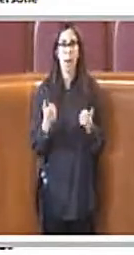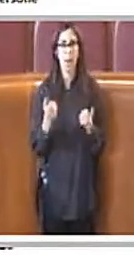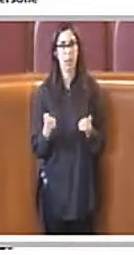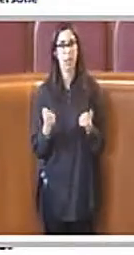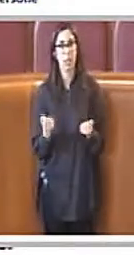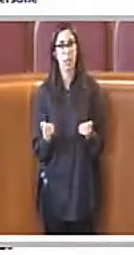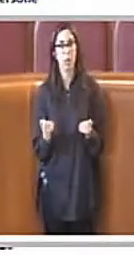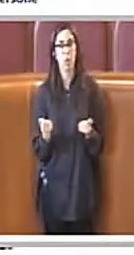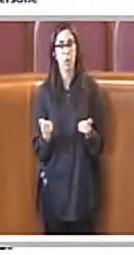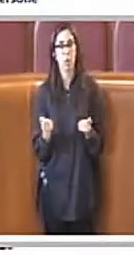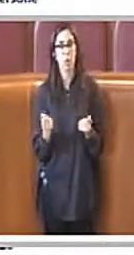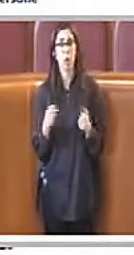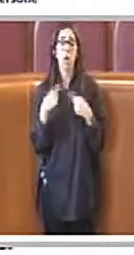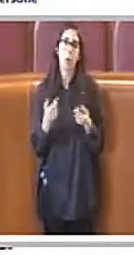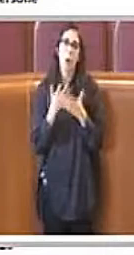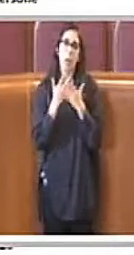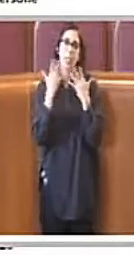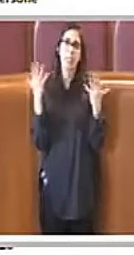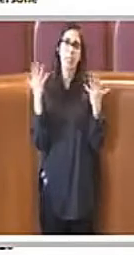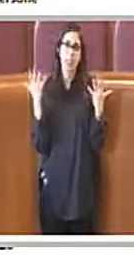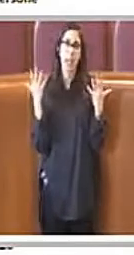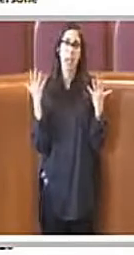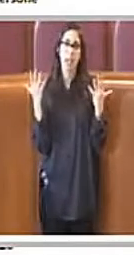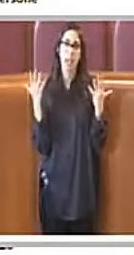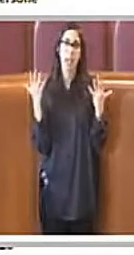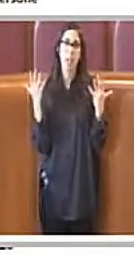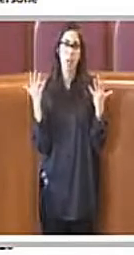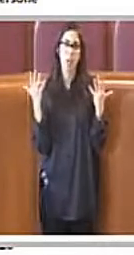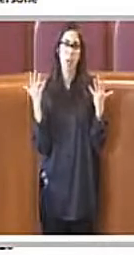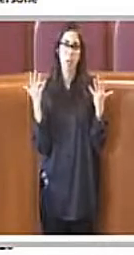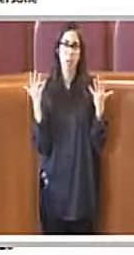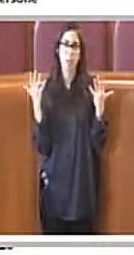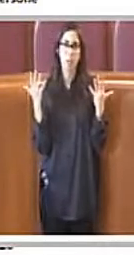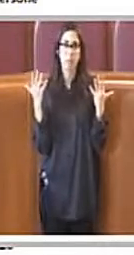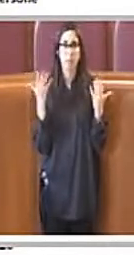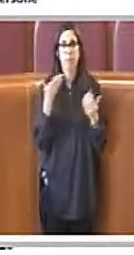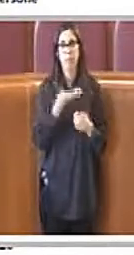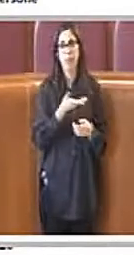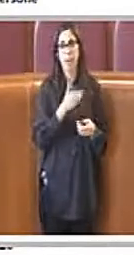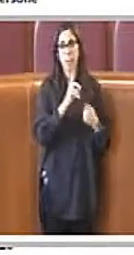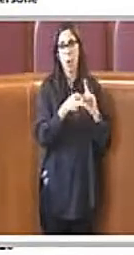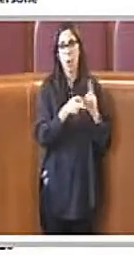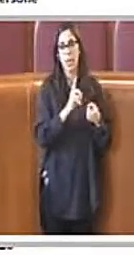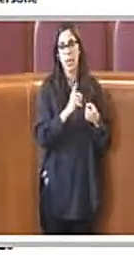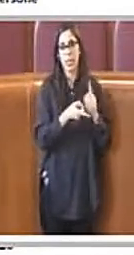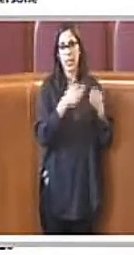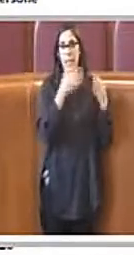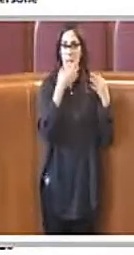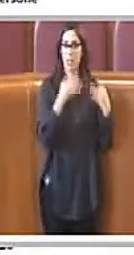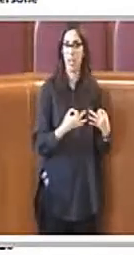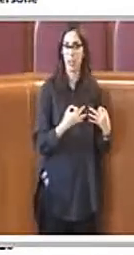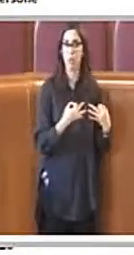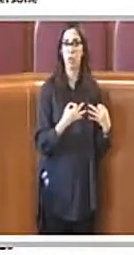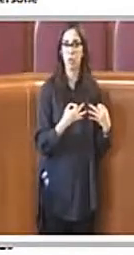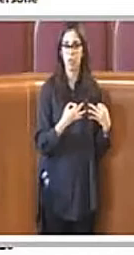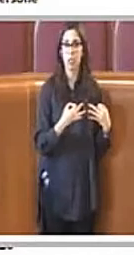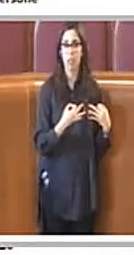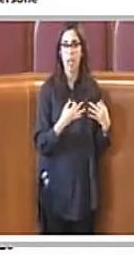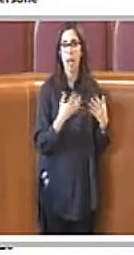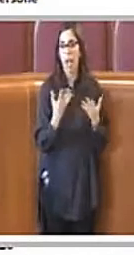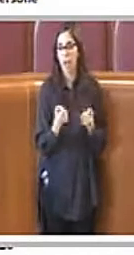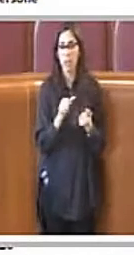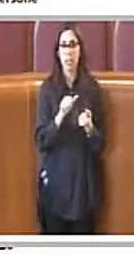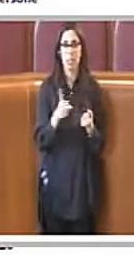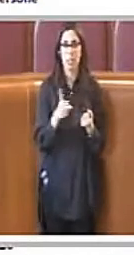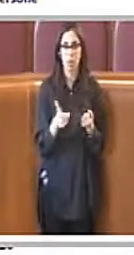ovviamente spetta agli organi che poi devono determinarsi e prendere la decisione, insomma, accogliere o meno, ma